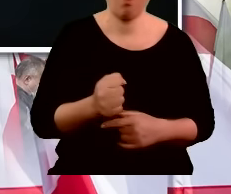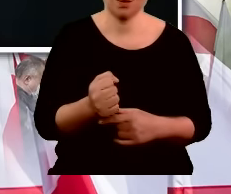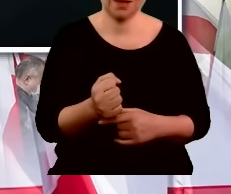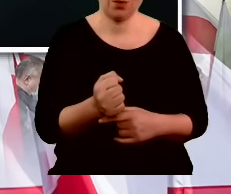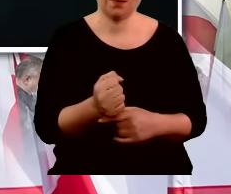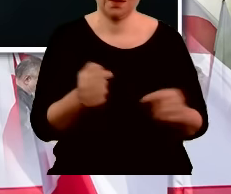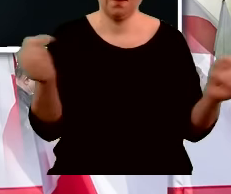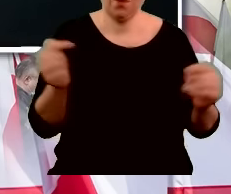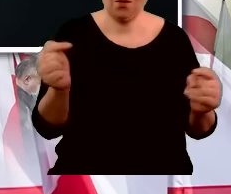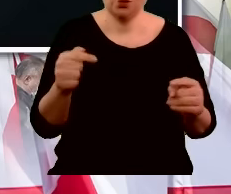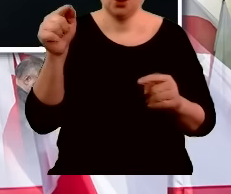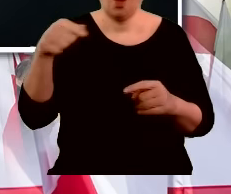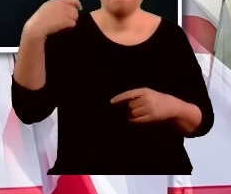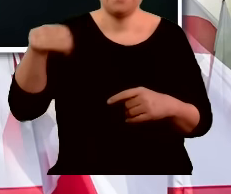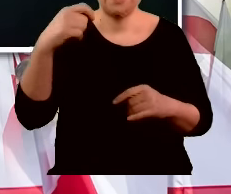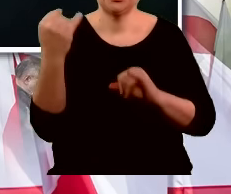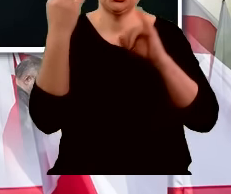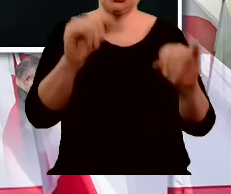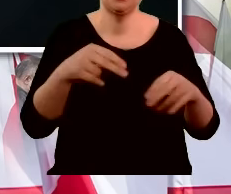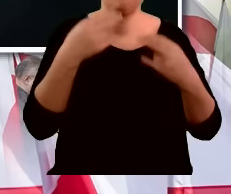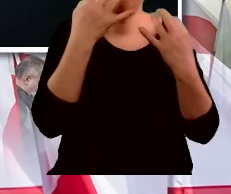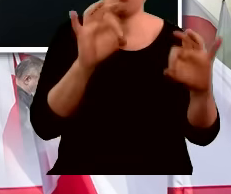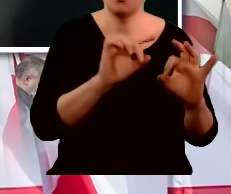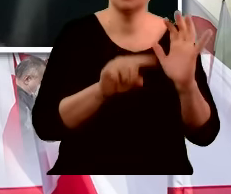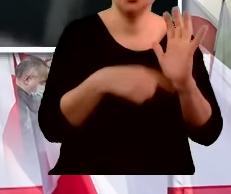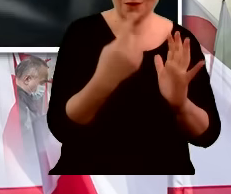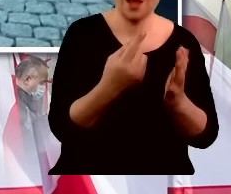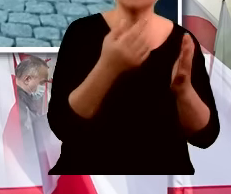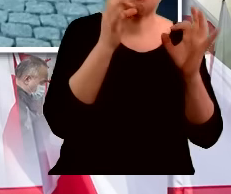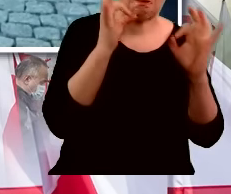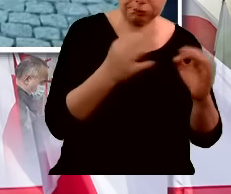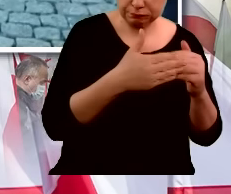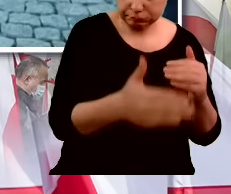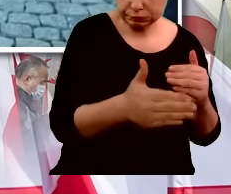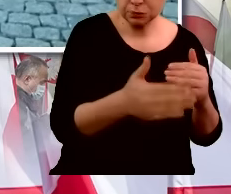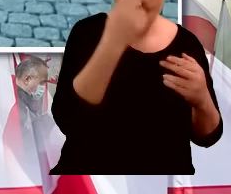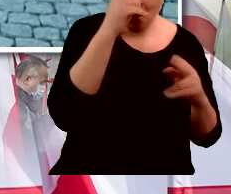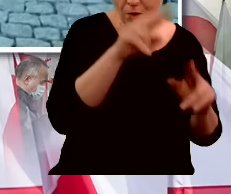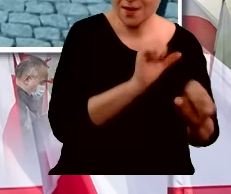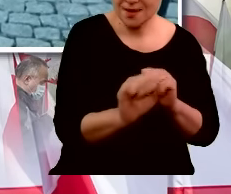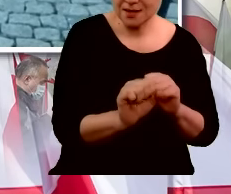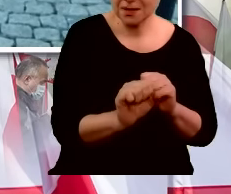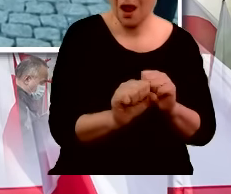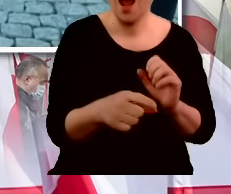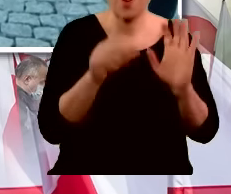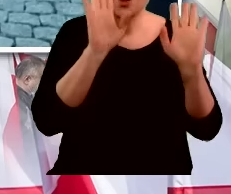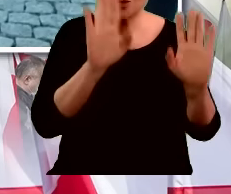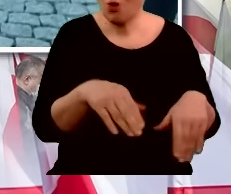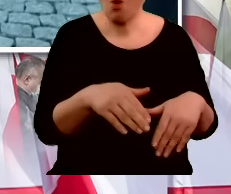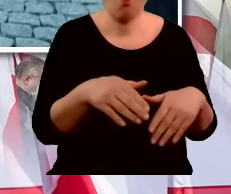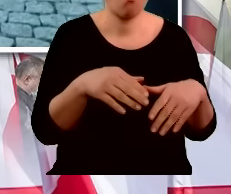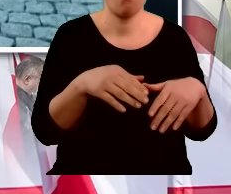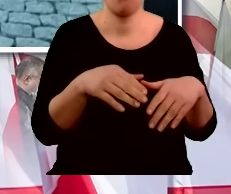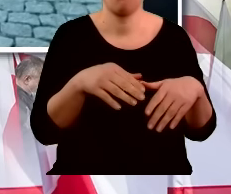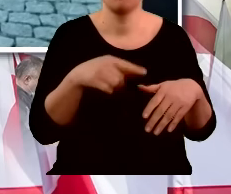to ułaskawienie, którego dokonał pan prezydent za pierwszym razem, jest skuteczne, czy nie. I mimo wiadomości o tym sporze podjęli decyzję